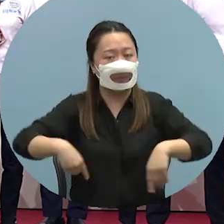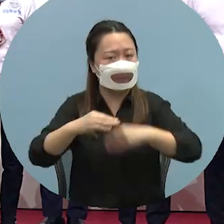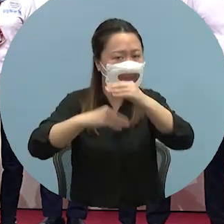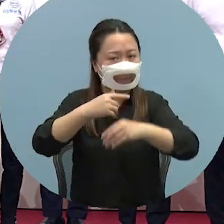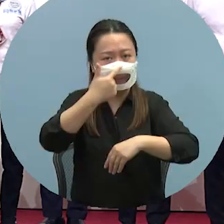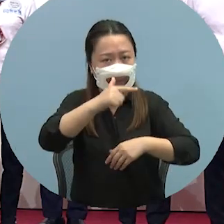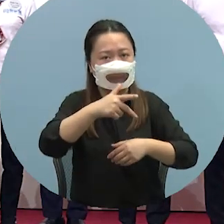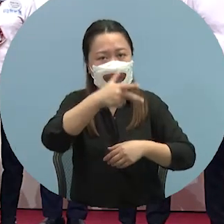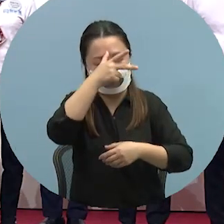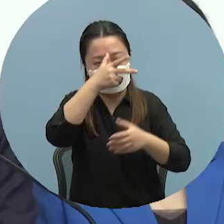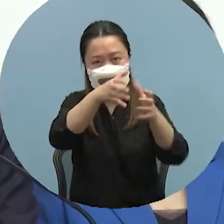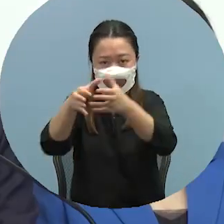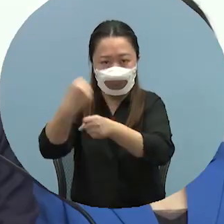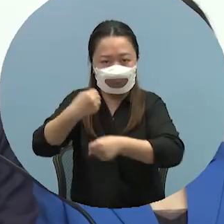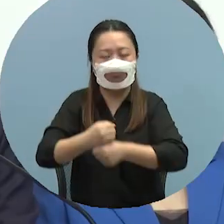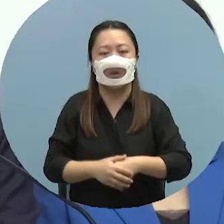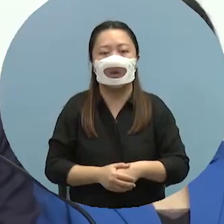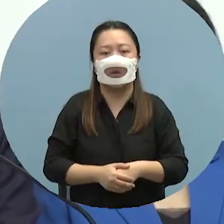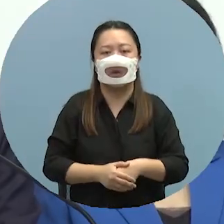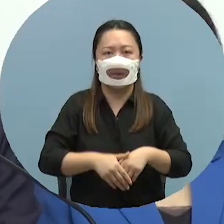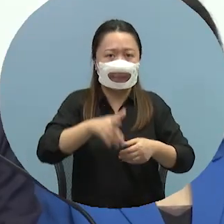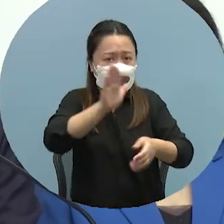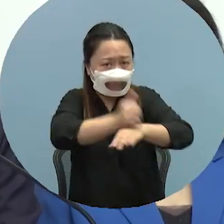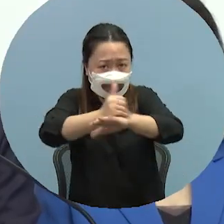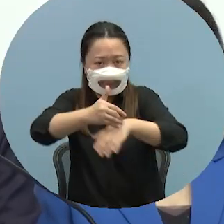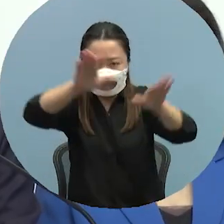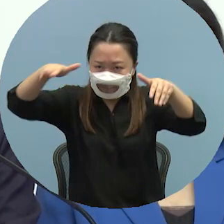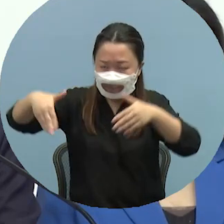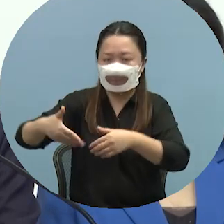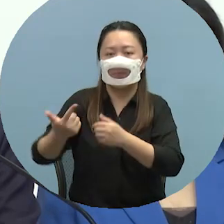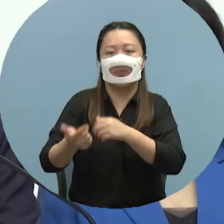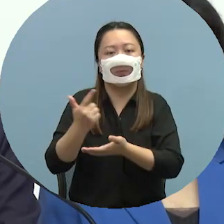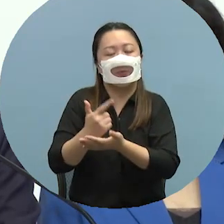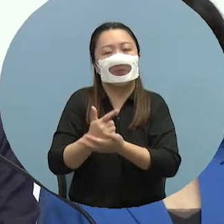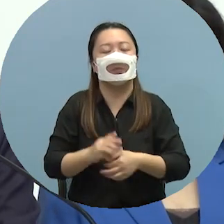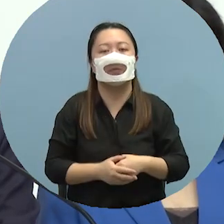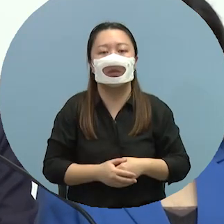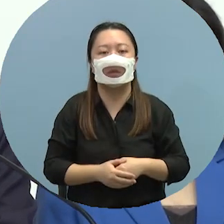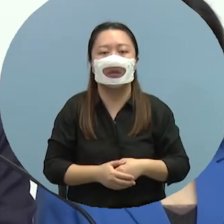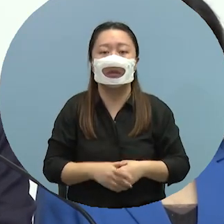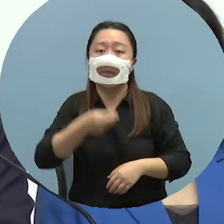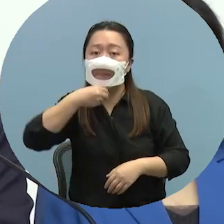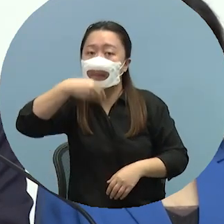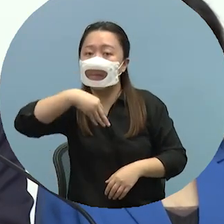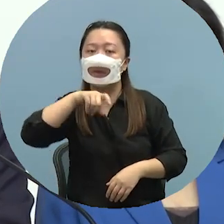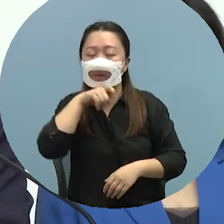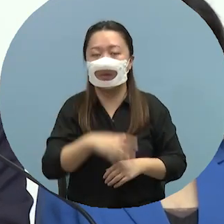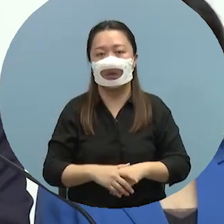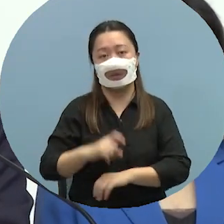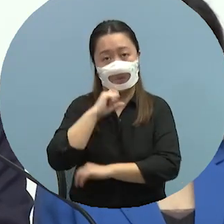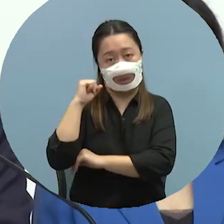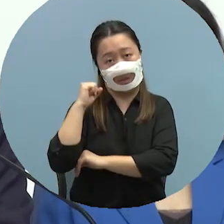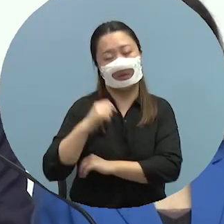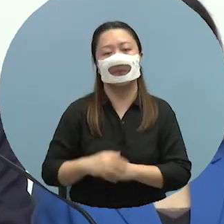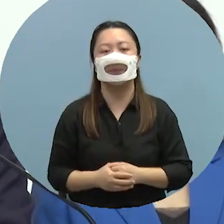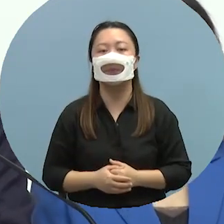建新一屆政府的工作， 廣納賢能，用人為才，招攬有經驗、有能